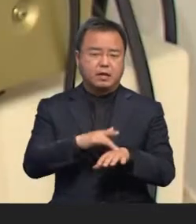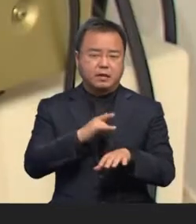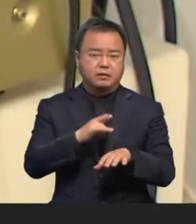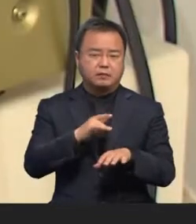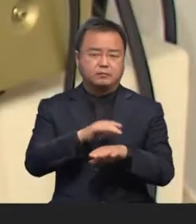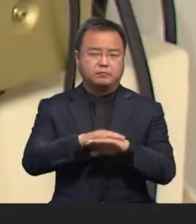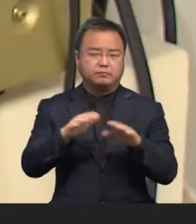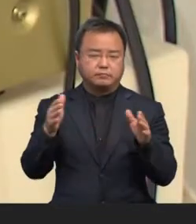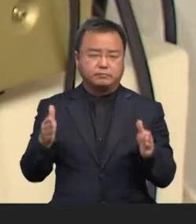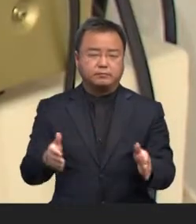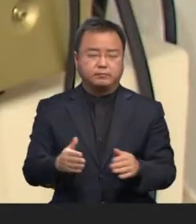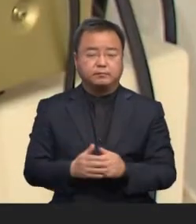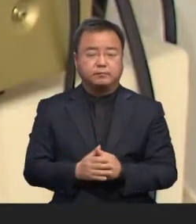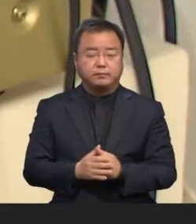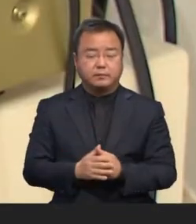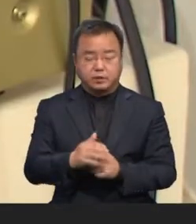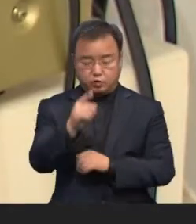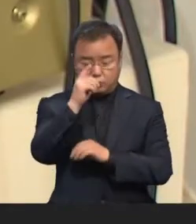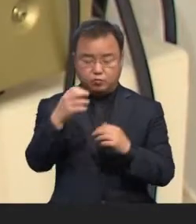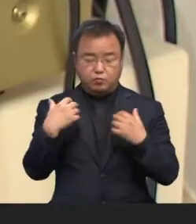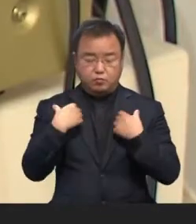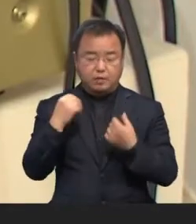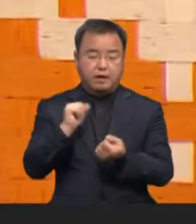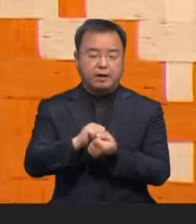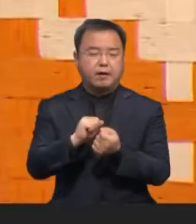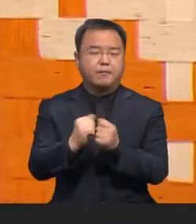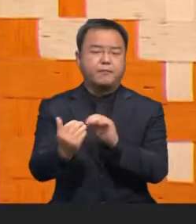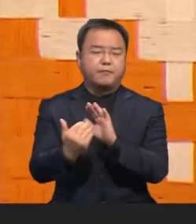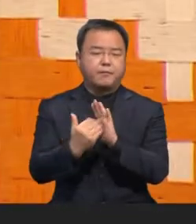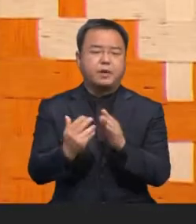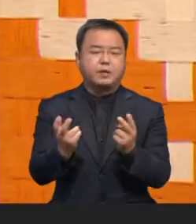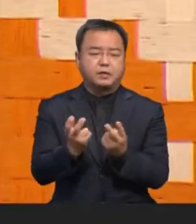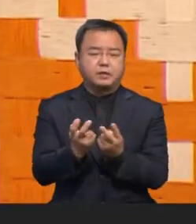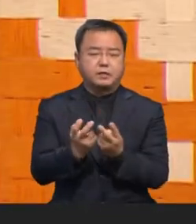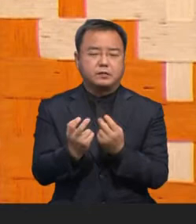정부의 방역 지침에 따라 시설을 아예 폐쇄했기 때문입니다.